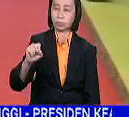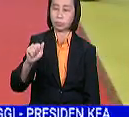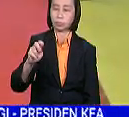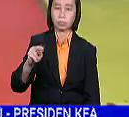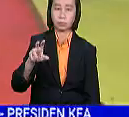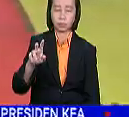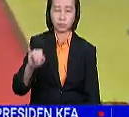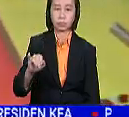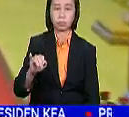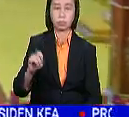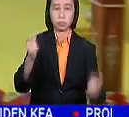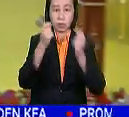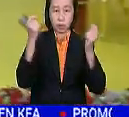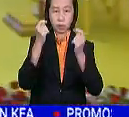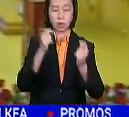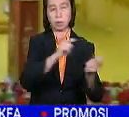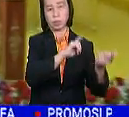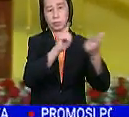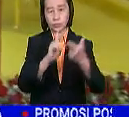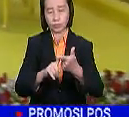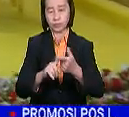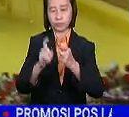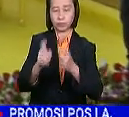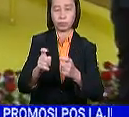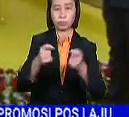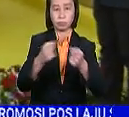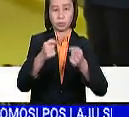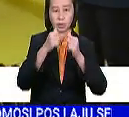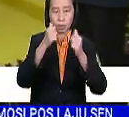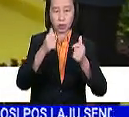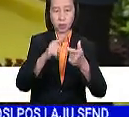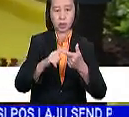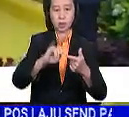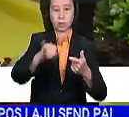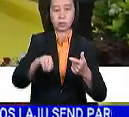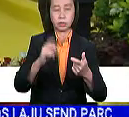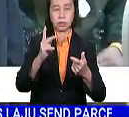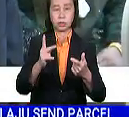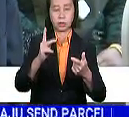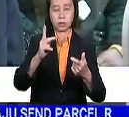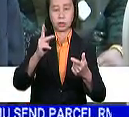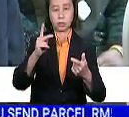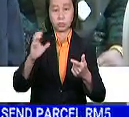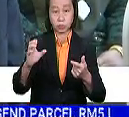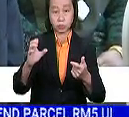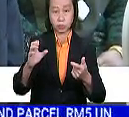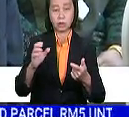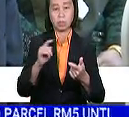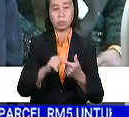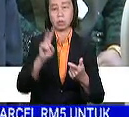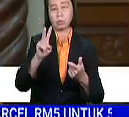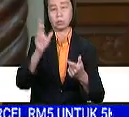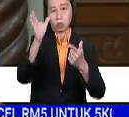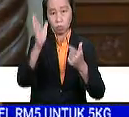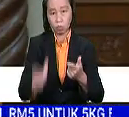istiadat kemudiannya disusuli dengan pemurniaan peringatan takbiran awam Johan primatan Cemerlang JVC kepada dua